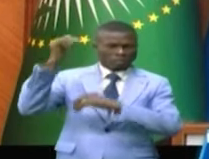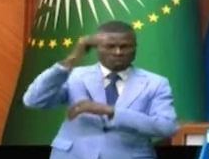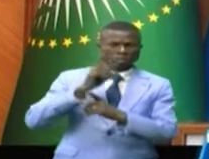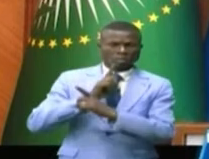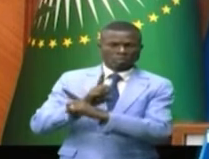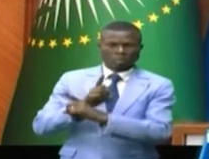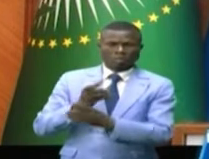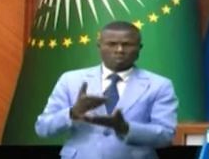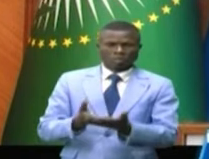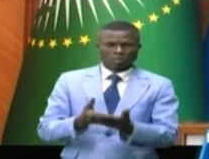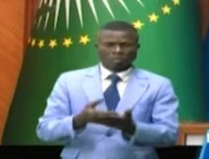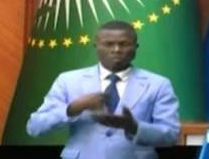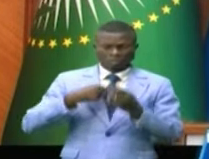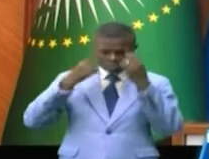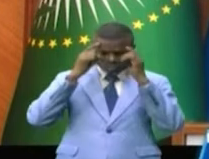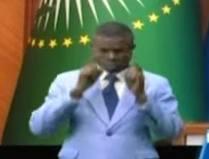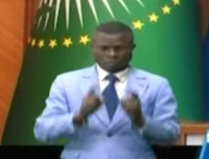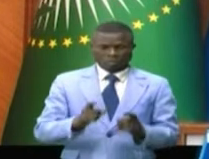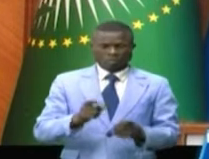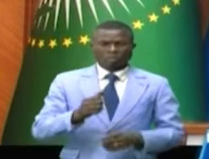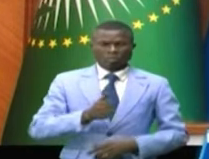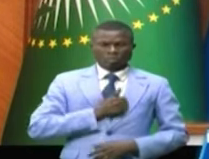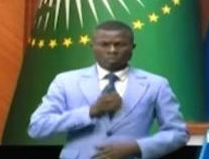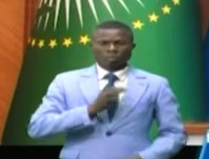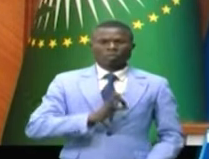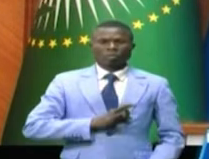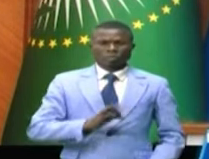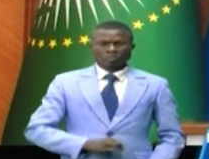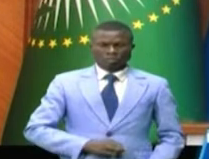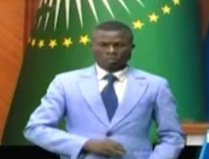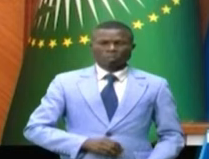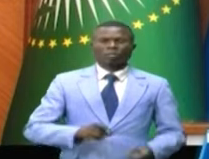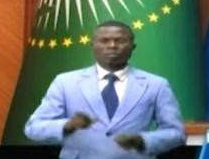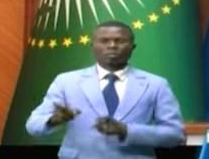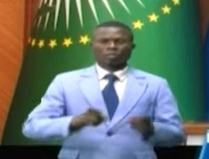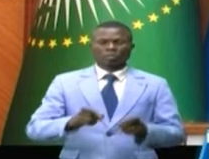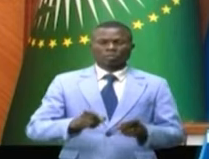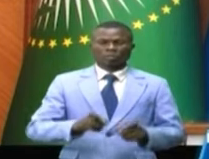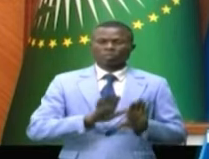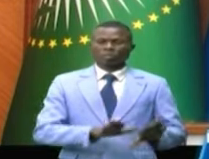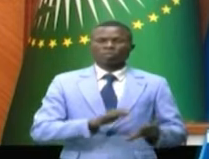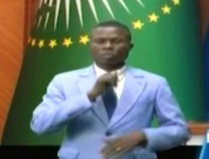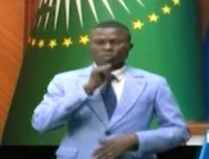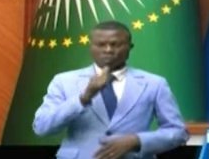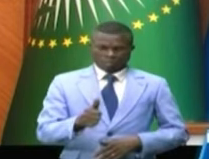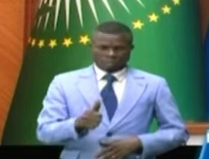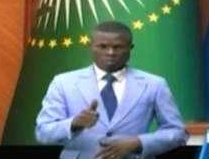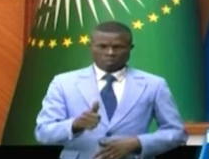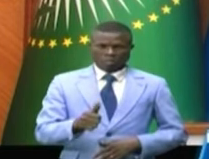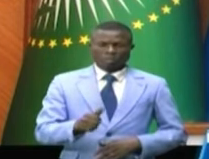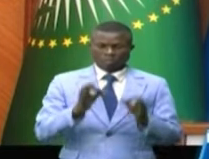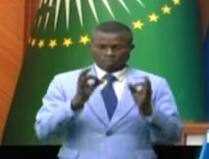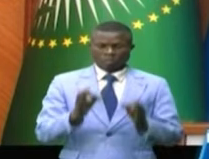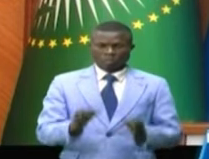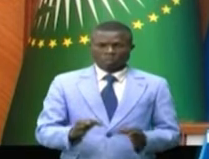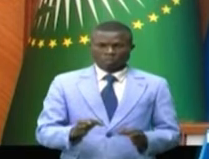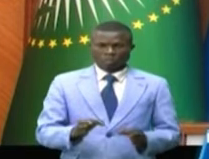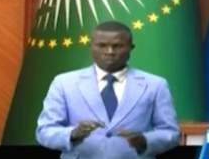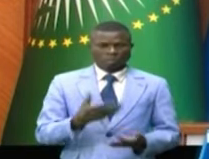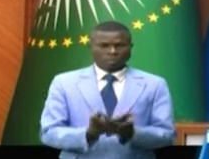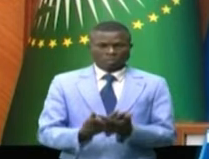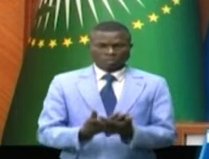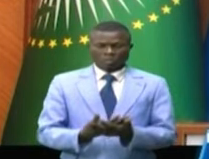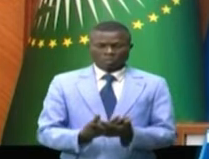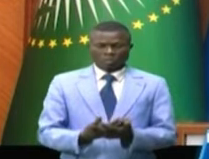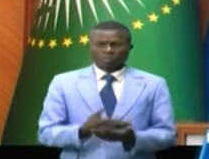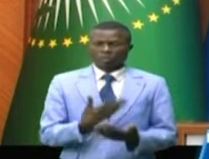Défense, j'ai pris la ferme résolution de conduire, sans atermoiement funeste, mais sans précipitation